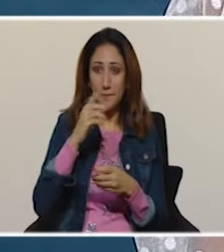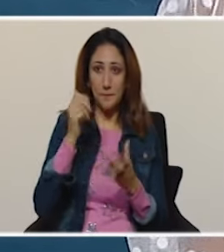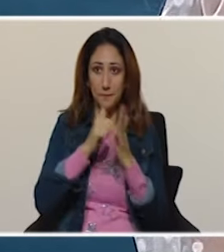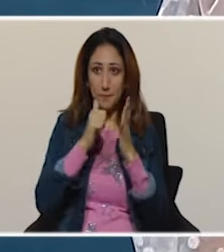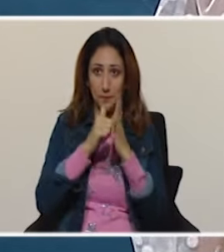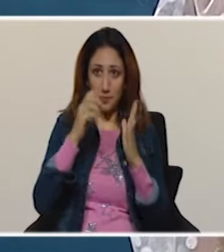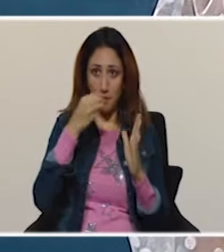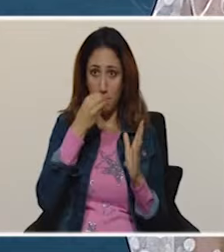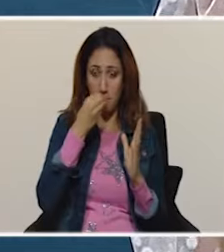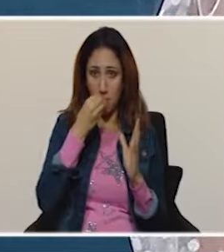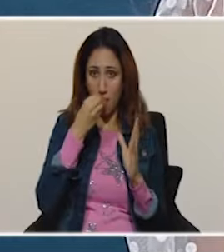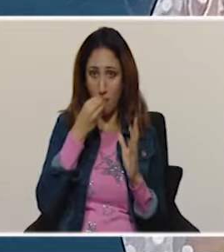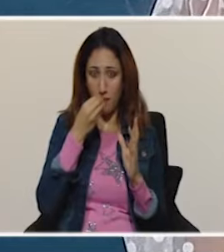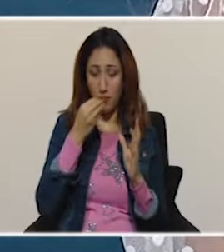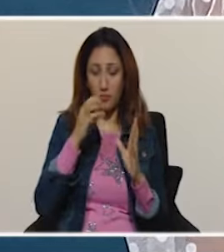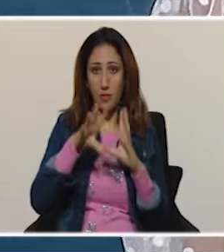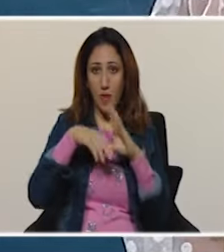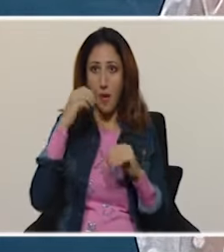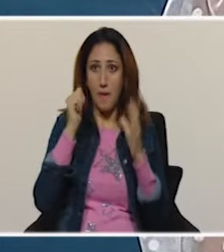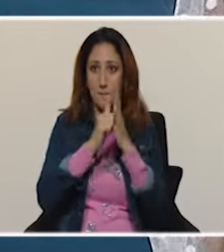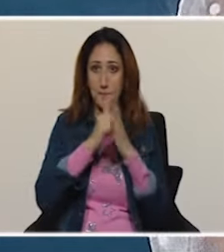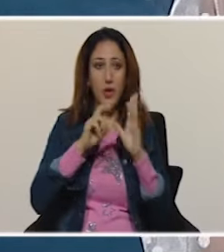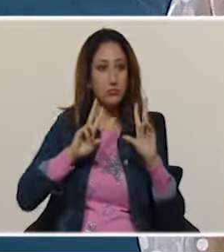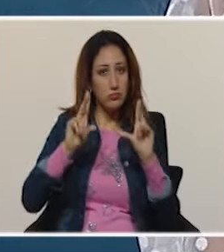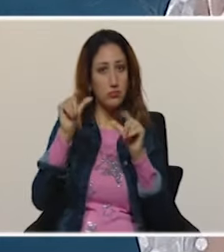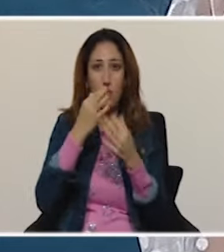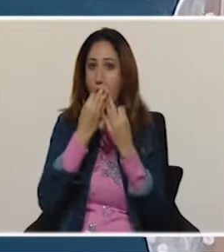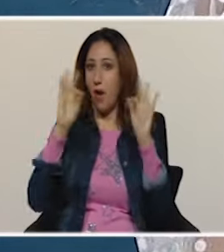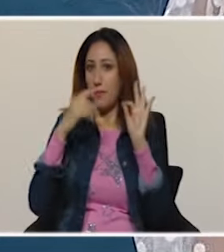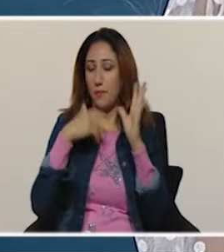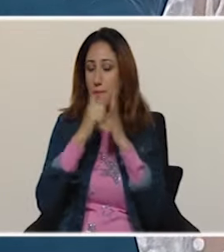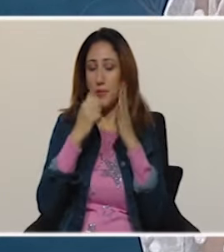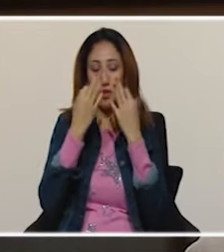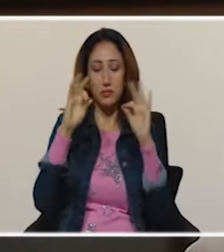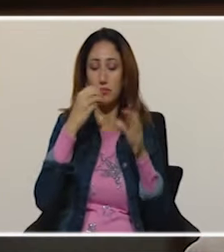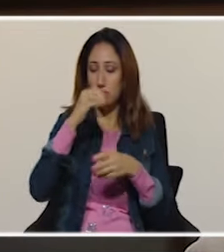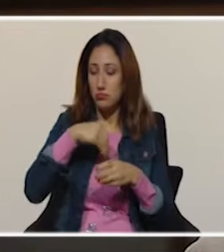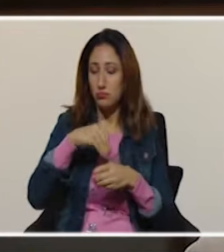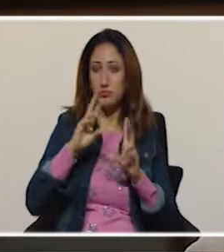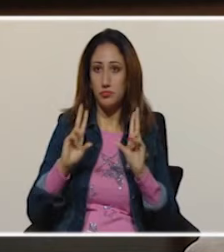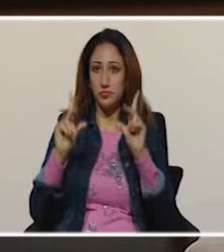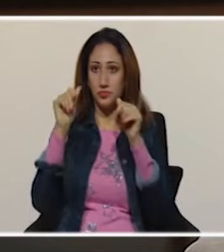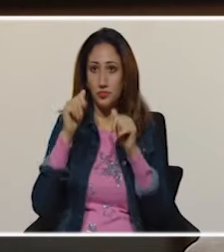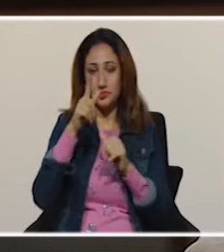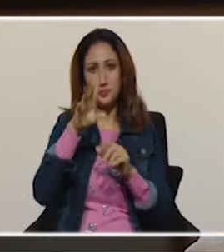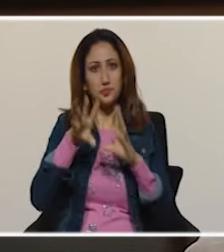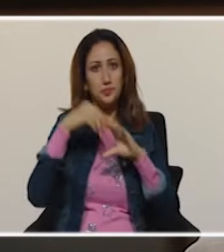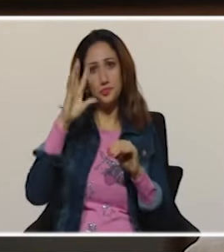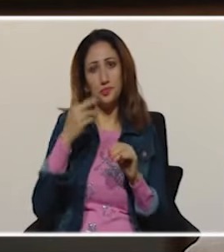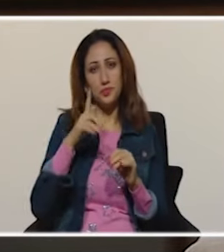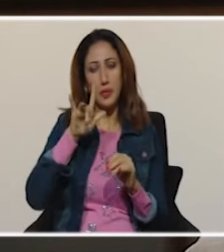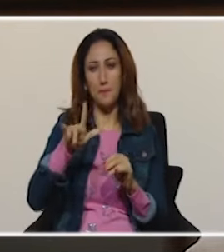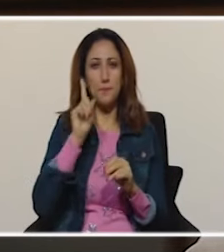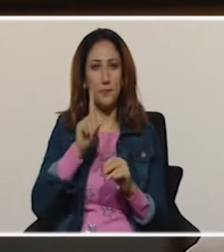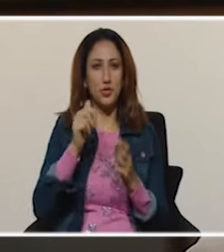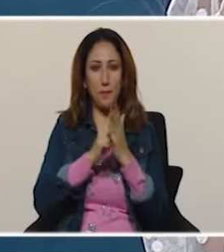بعمل كل يعني مهام ست البيت بعملهم كلهم كلهم كلهم كلهم. يعني اكثر حاجه من شغل البيت مثلا ما بتحبيش